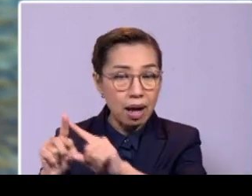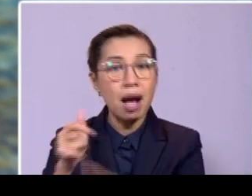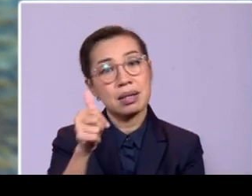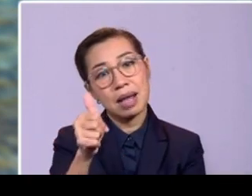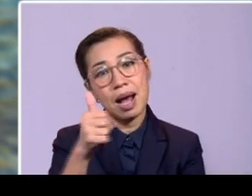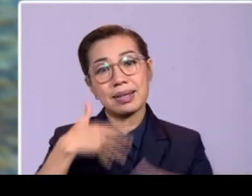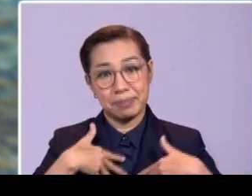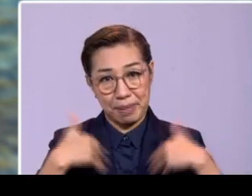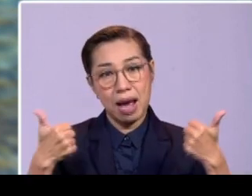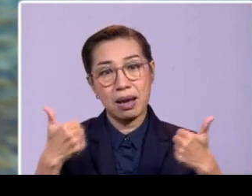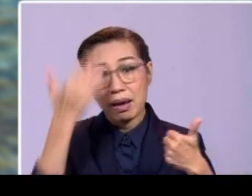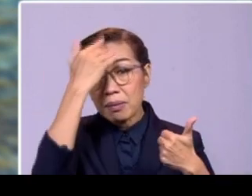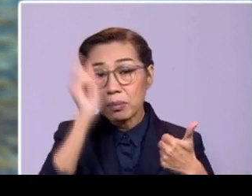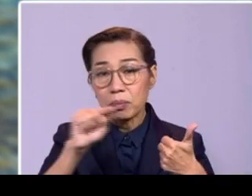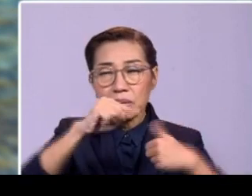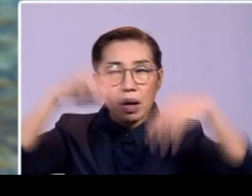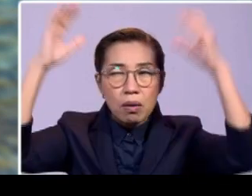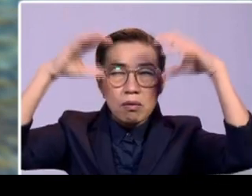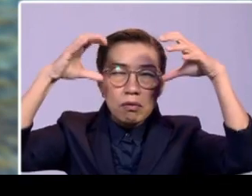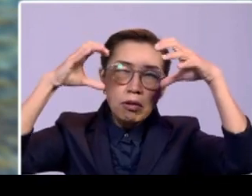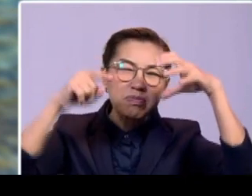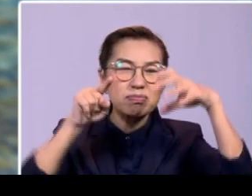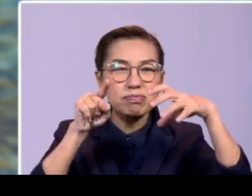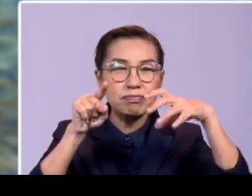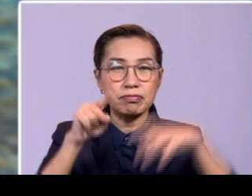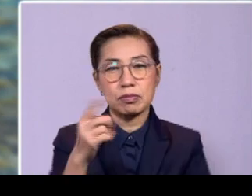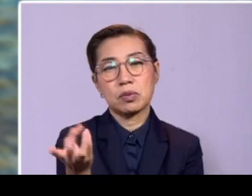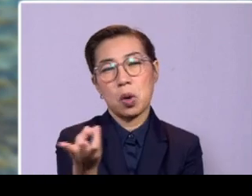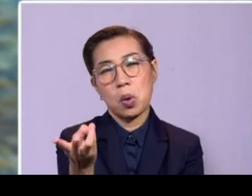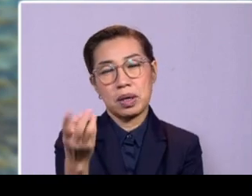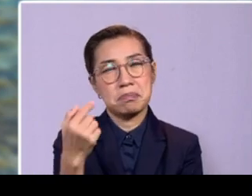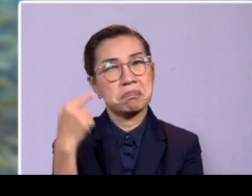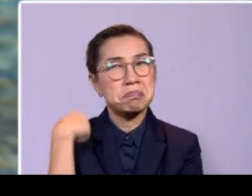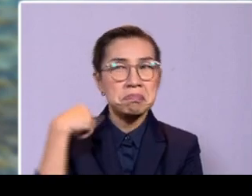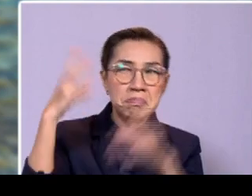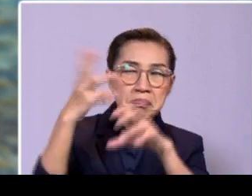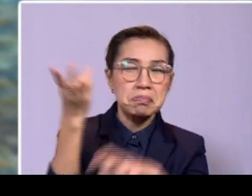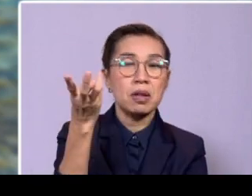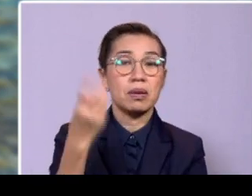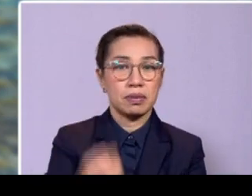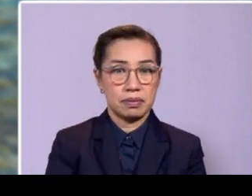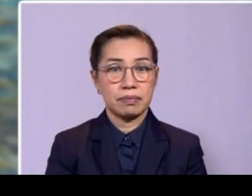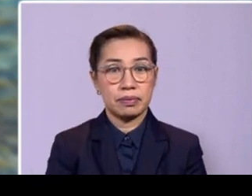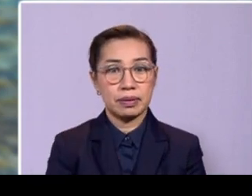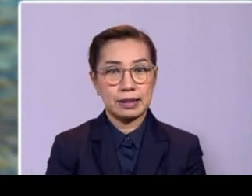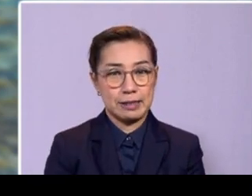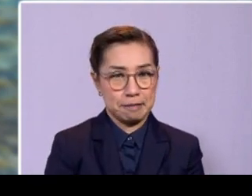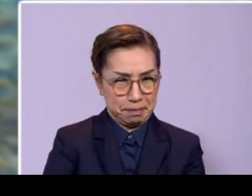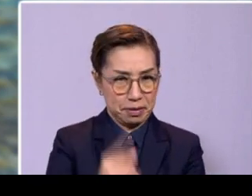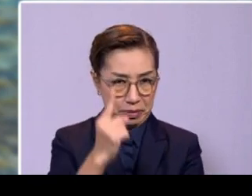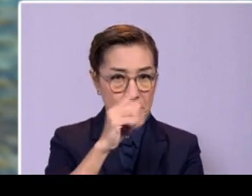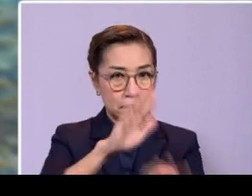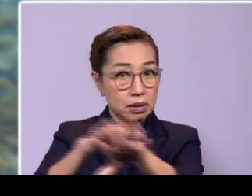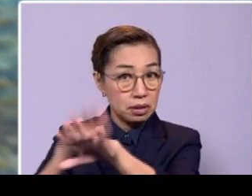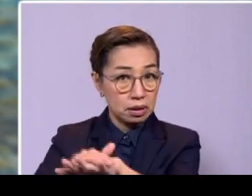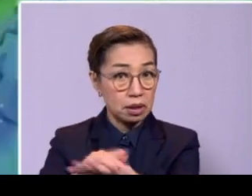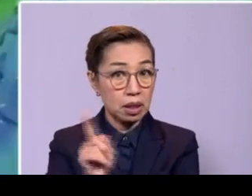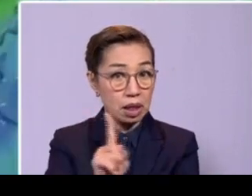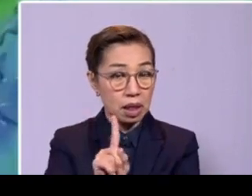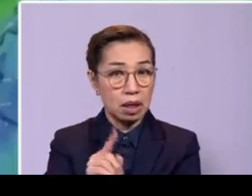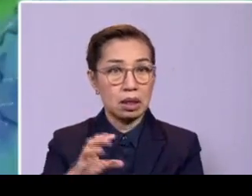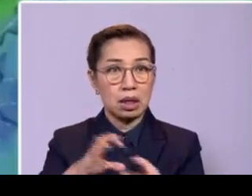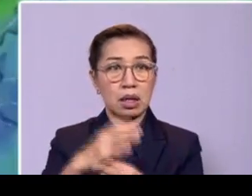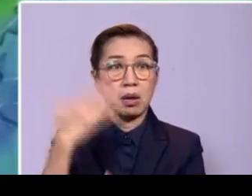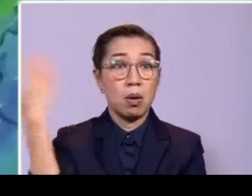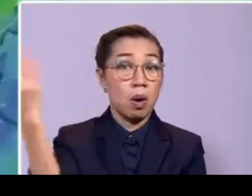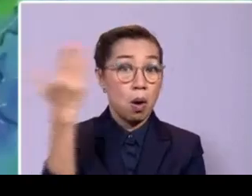ได้อย่างสบายอกสบายใจนะเพราะว่าปริมาณฝนนี่เรียกว่าแทบจะไม่มีเลยนะครับผมก็ ส่วนอีกหนึ่งเรื่องที่เราต้องเตือนกันก็คือพายุ